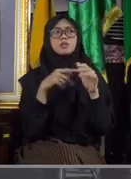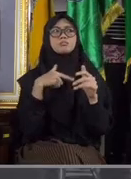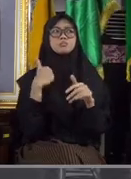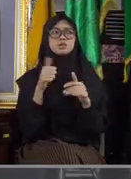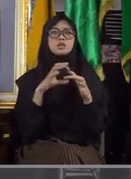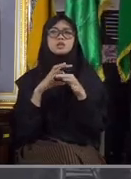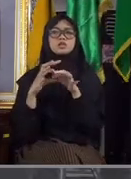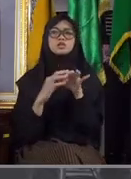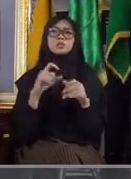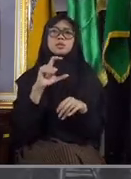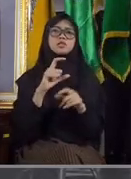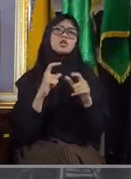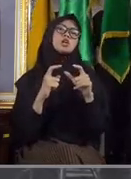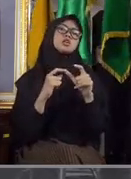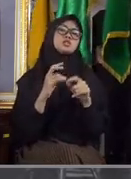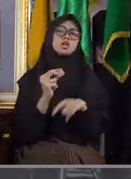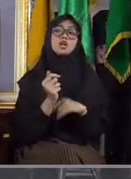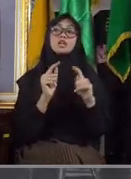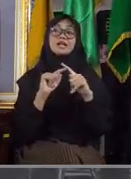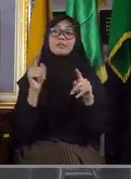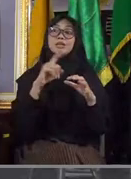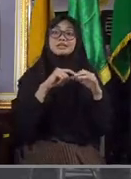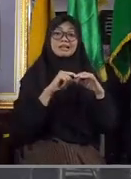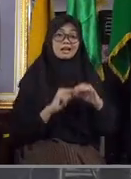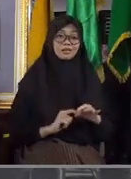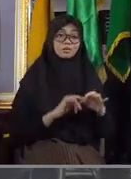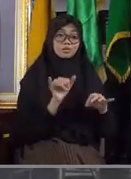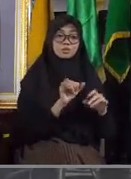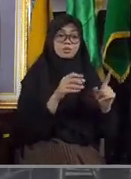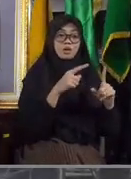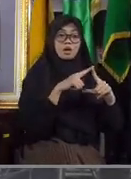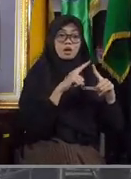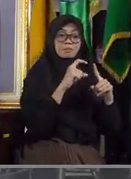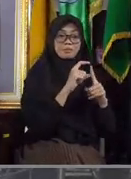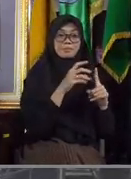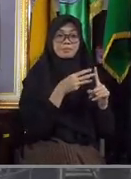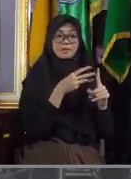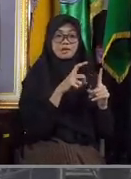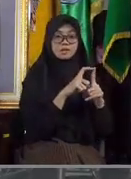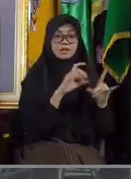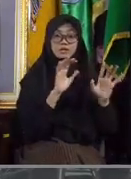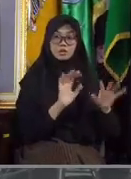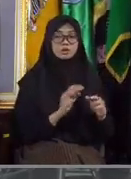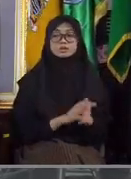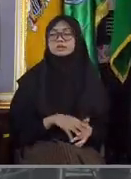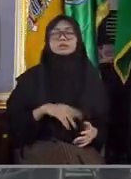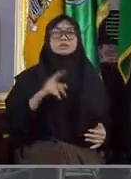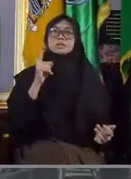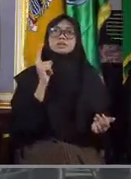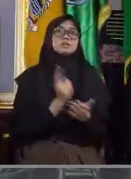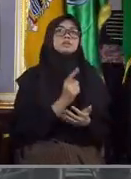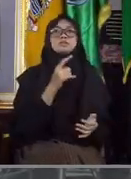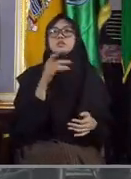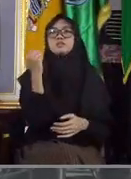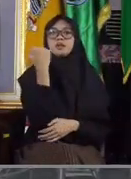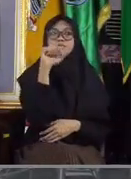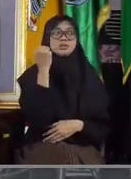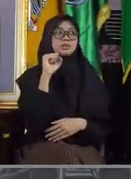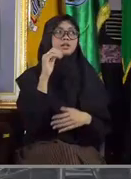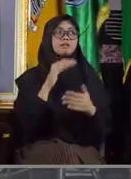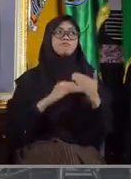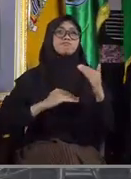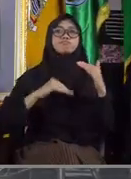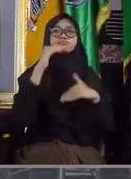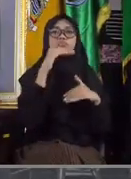Terserah Tapi kalau jenengan hanya menggunakan APBD saja Saya jamin tidak akan bisa melompat